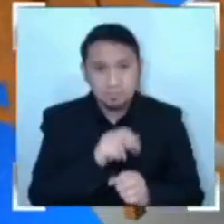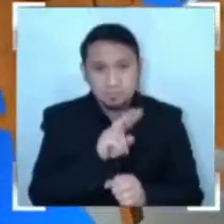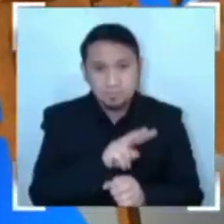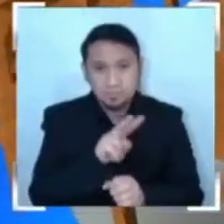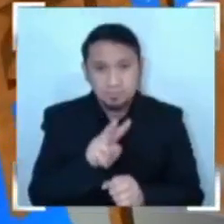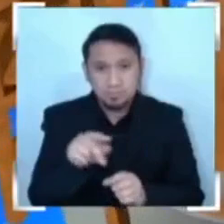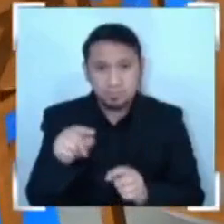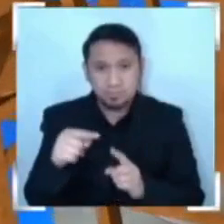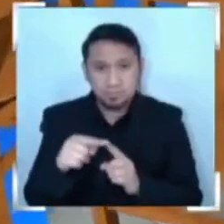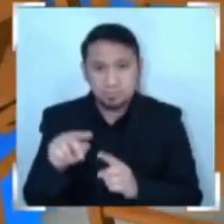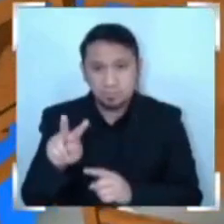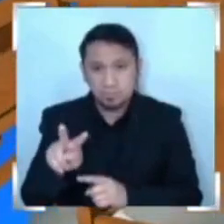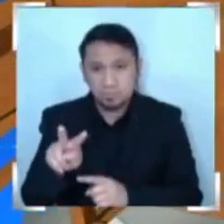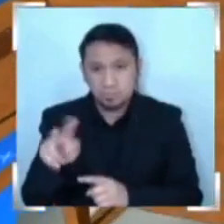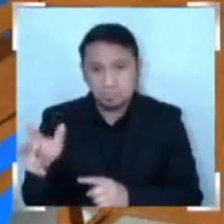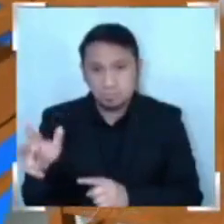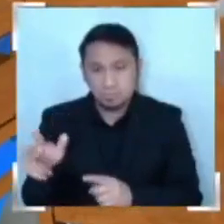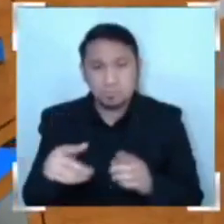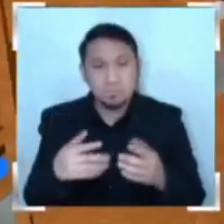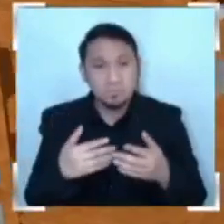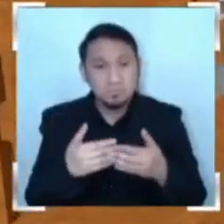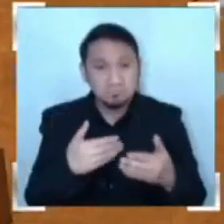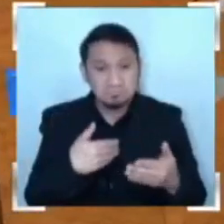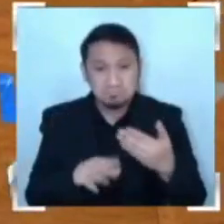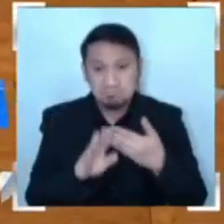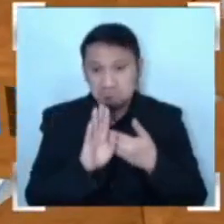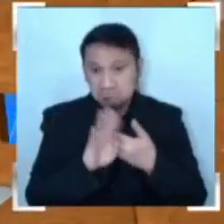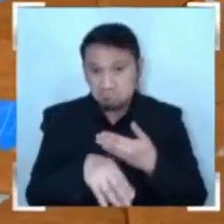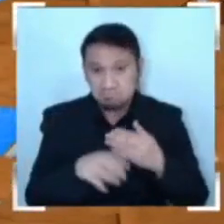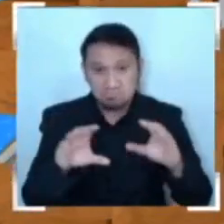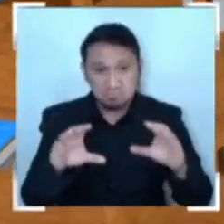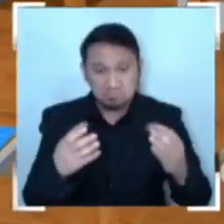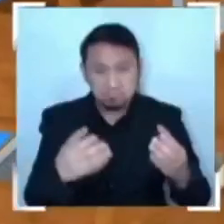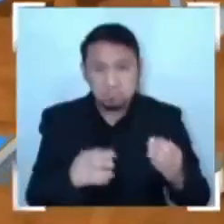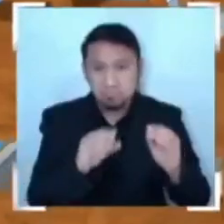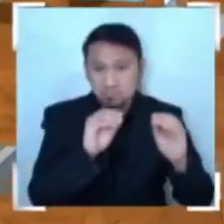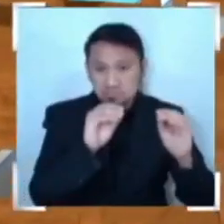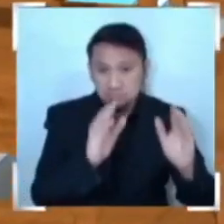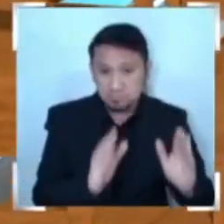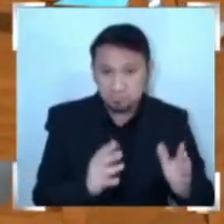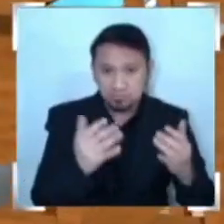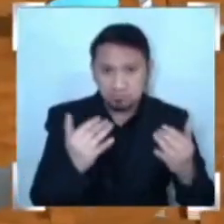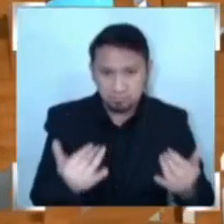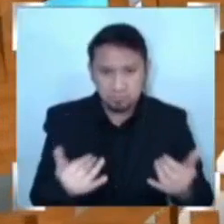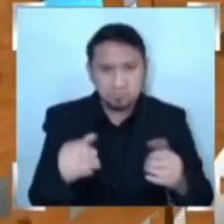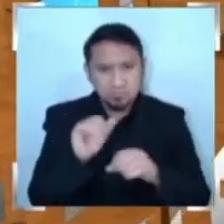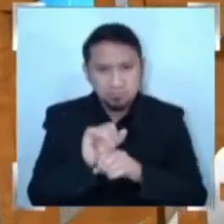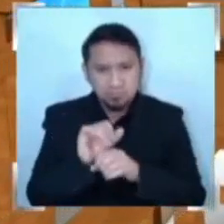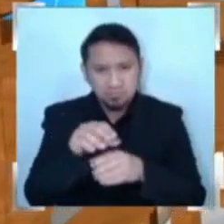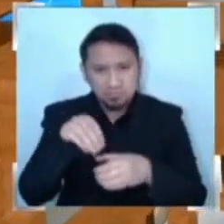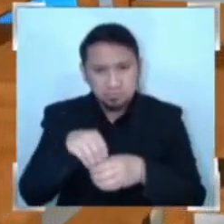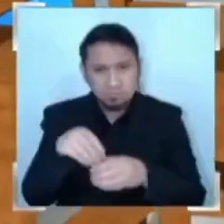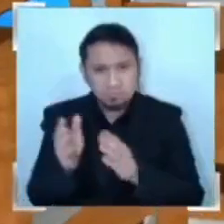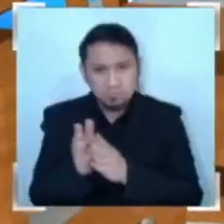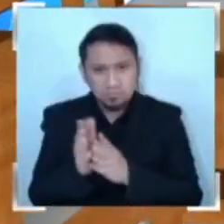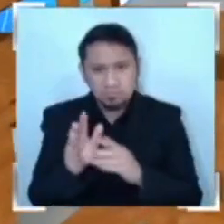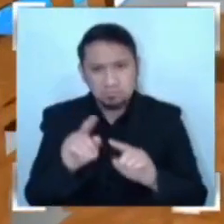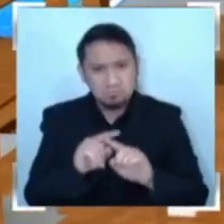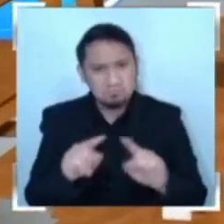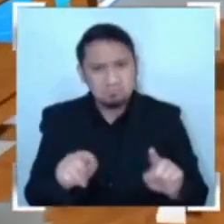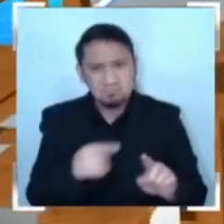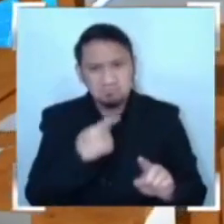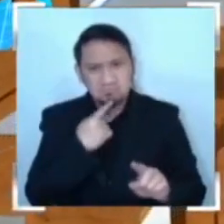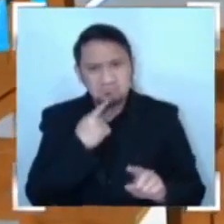Pero bago pa man ang pagbabalik classroom ng mga estudyante, ang mga guro pinapapasok na, bagay na kanilang inalmahan. Saksi